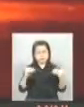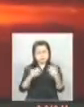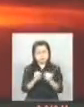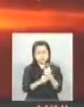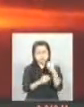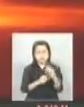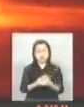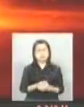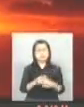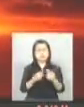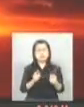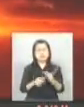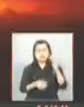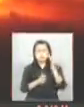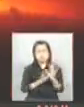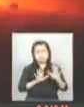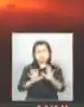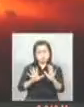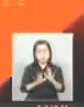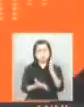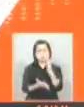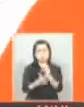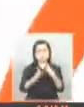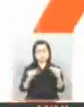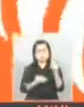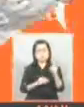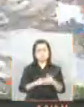ามขณะที่เจ้าหน้าที่เข้ามาระงับเหตุไว้ได้ทัน